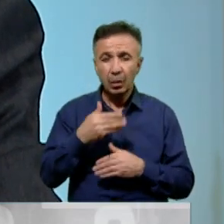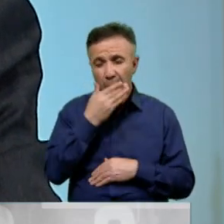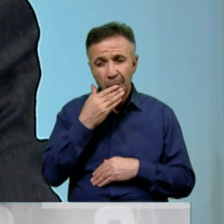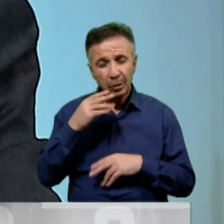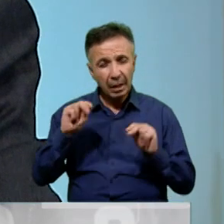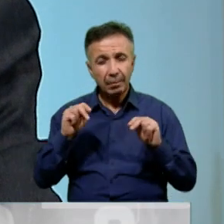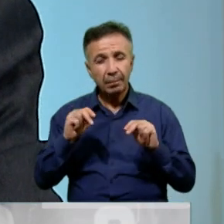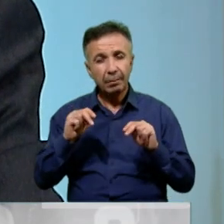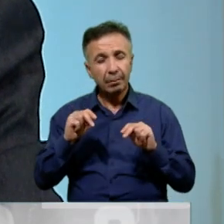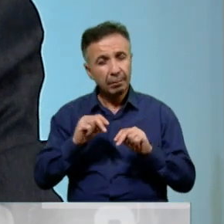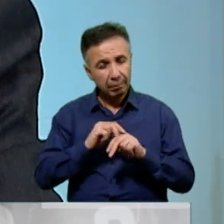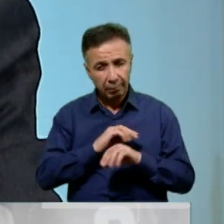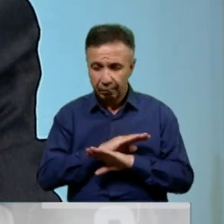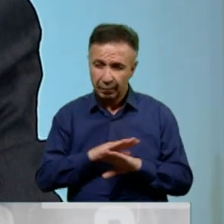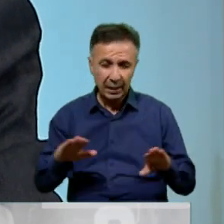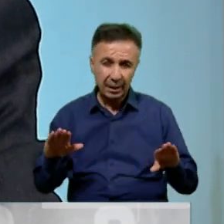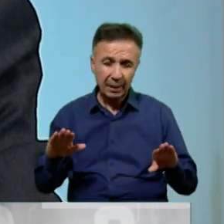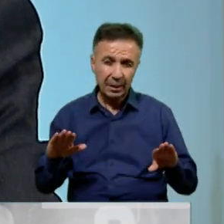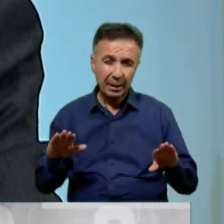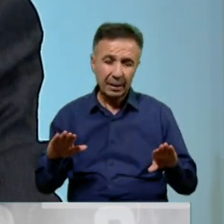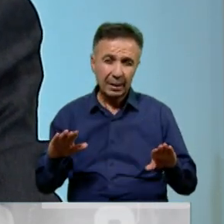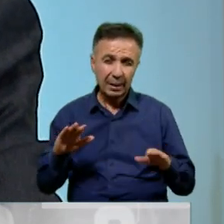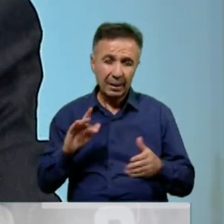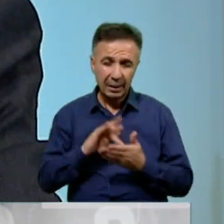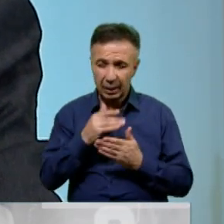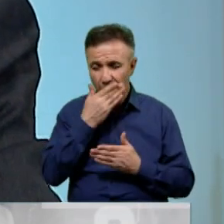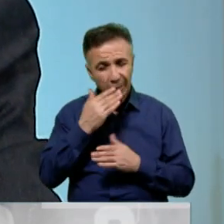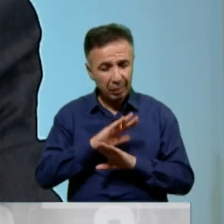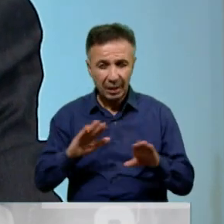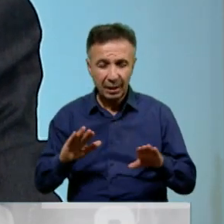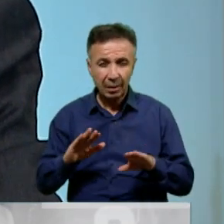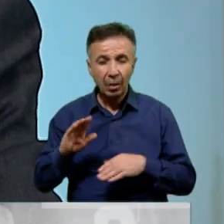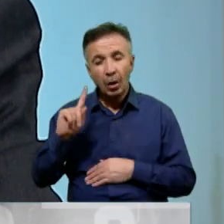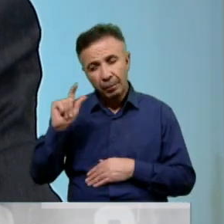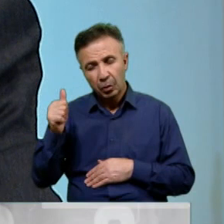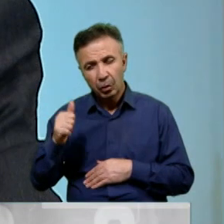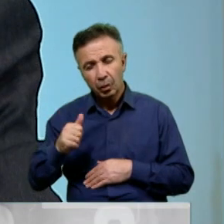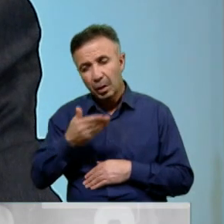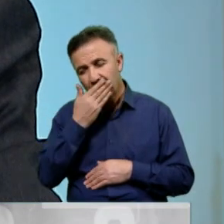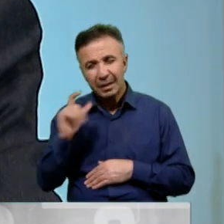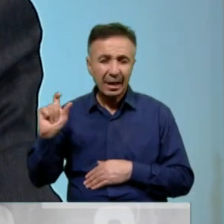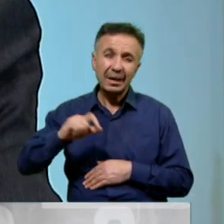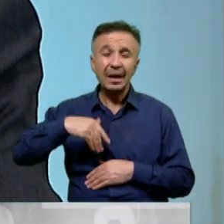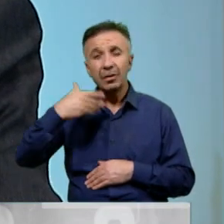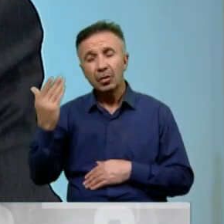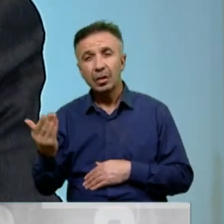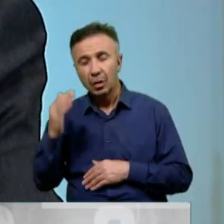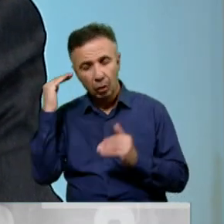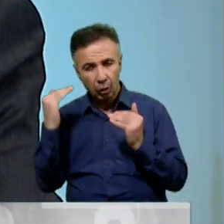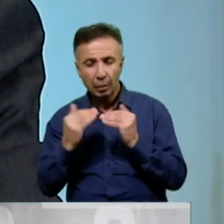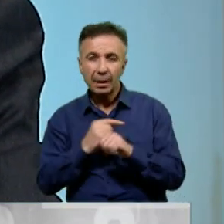kefaret tamamdır. O bir günü ne yapacak? Bir günü daha sonra Ramazan'dan sonra müsait bir